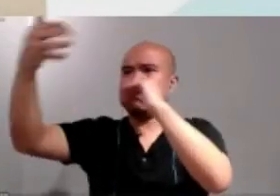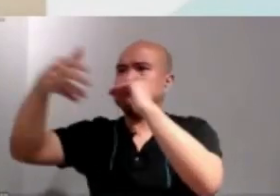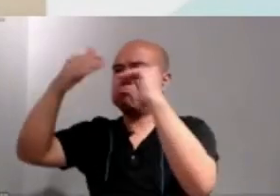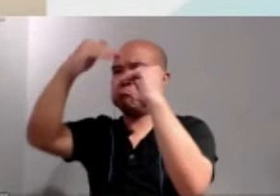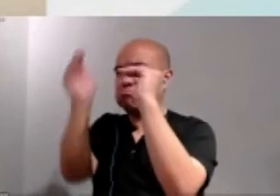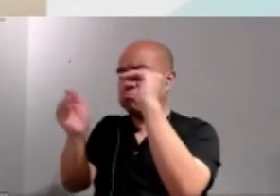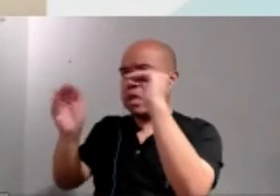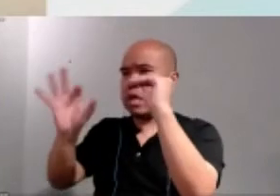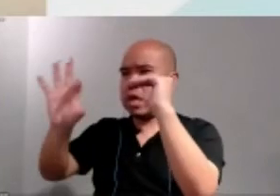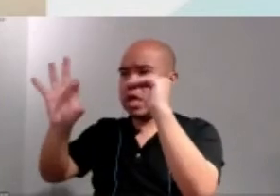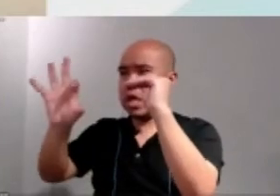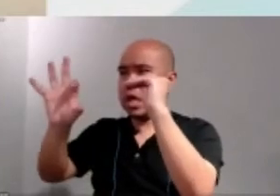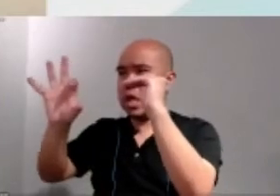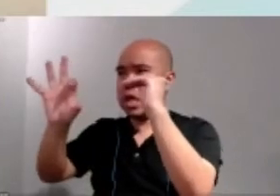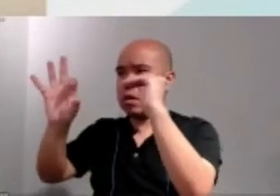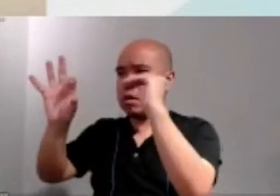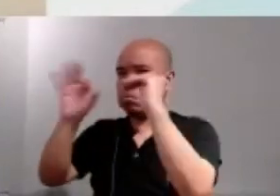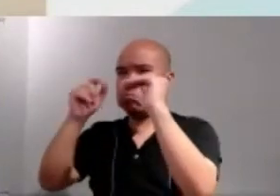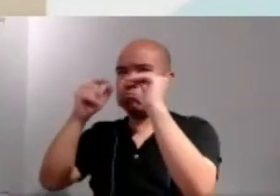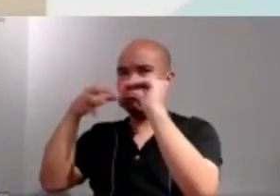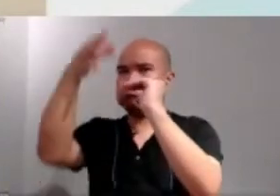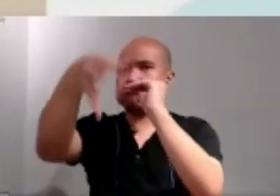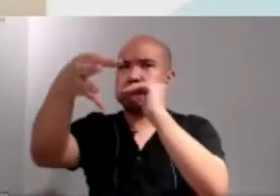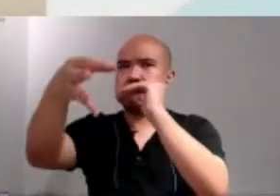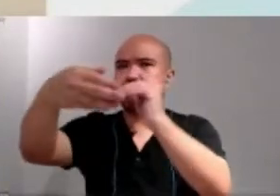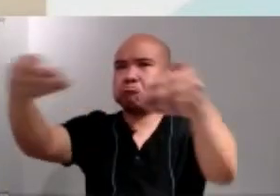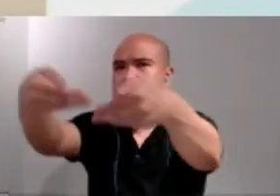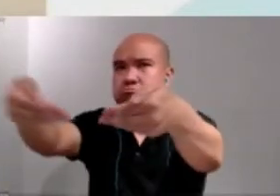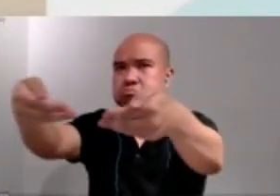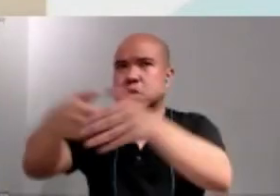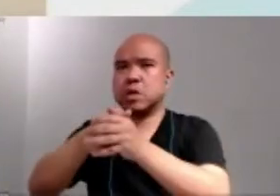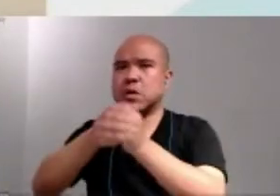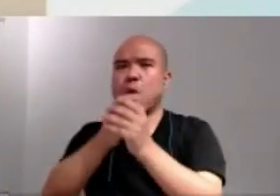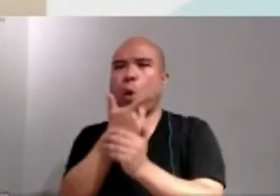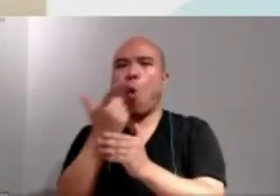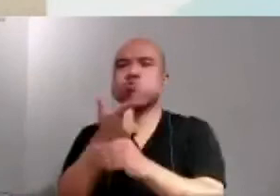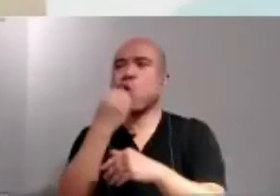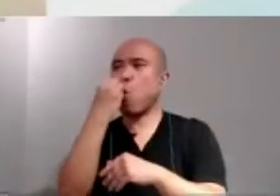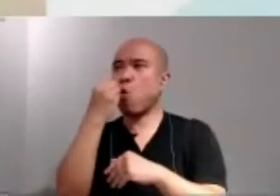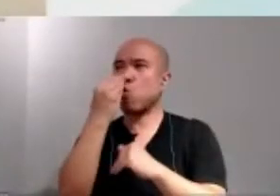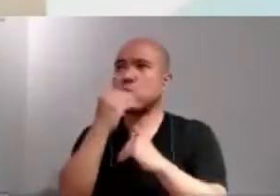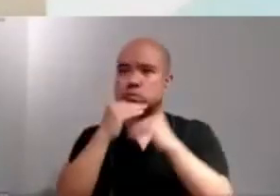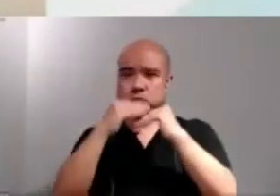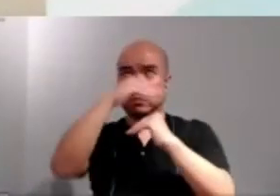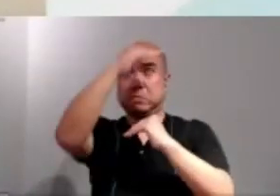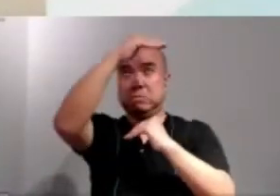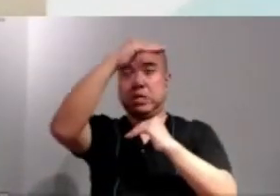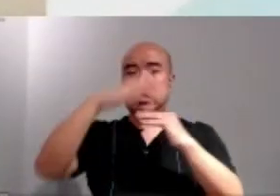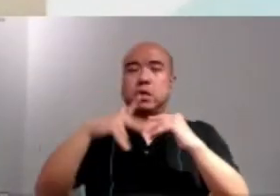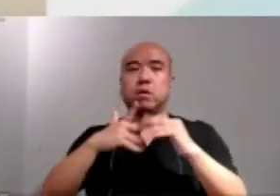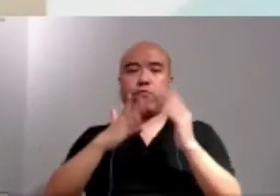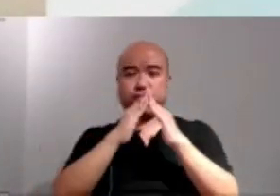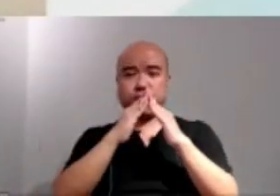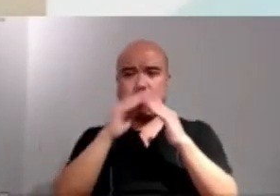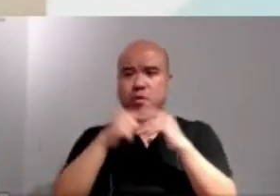就係廚房嘅星盤。好多住劏房嘅都要喺廁所入邊洗